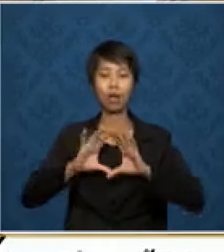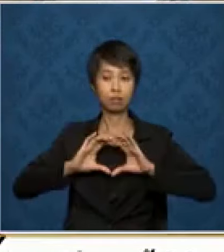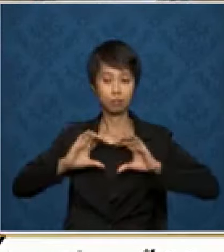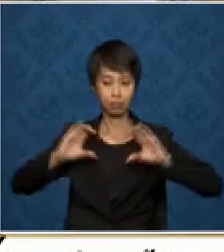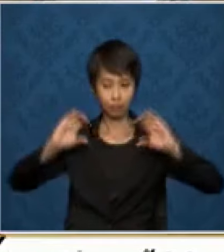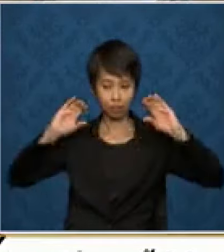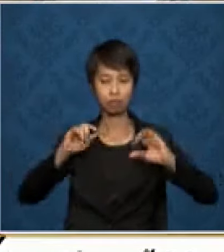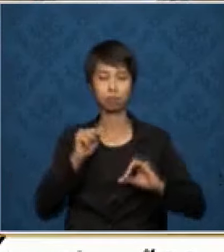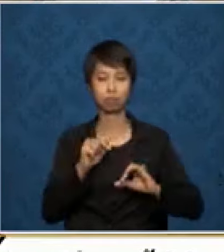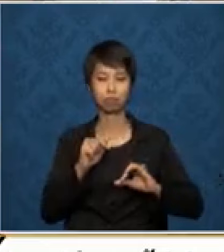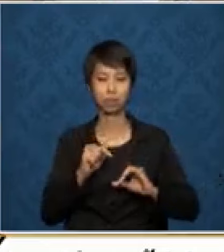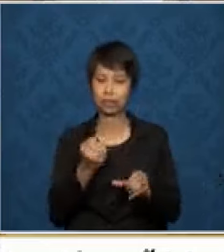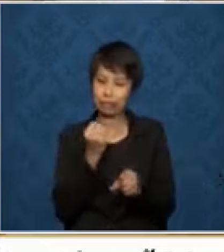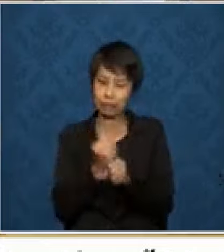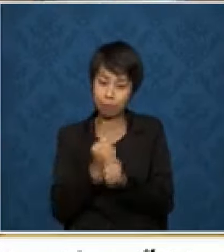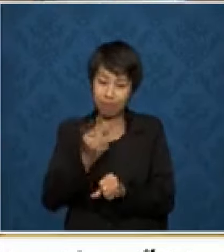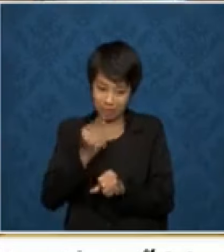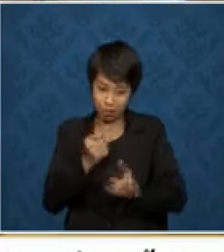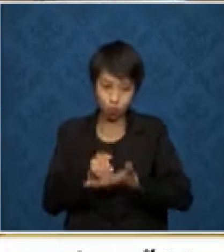นี้เพื่อ